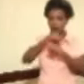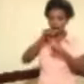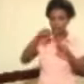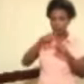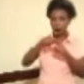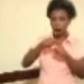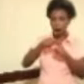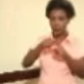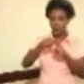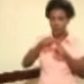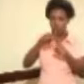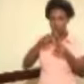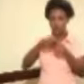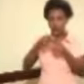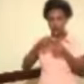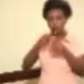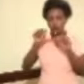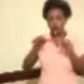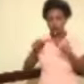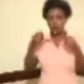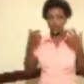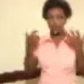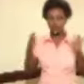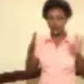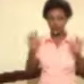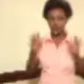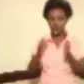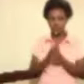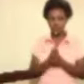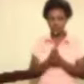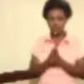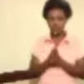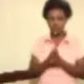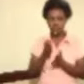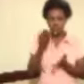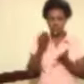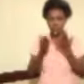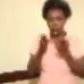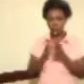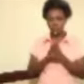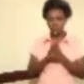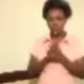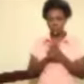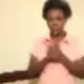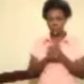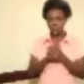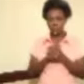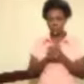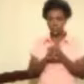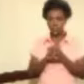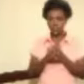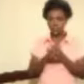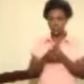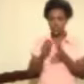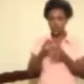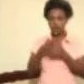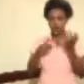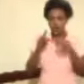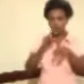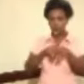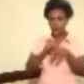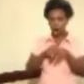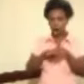fini? Puisque nous connaissons le président supposé, c'est 14, c'est 7 février, la Constitution, qui le mandat a fini et qui soit capable de faire pour remettre le